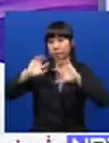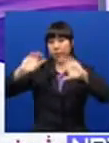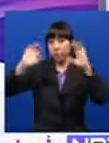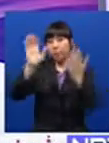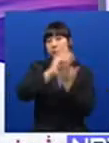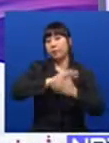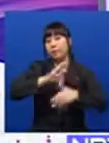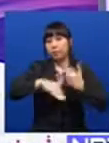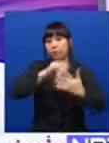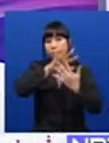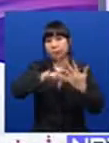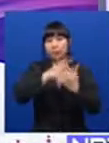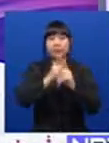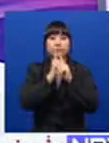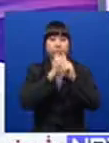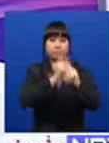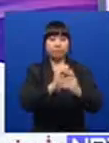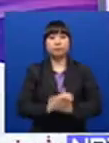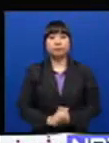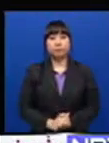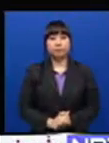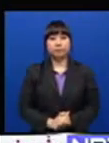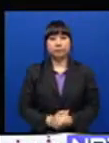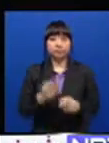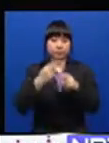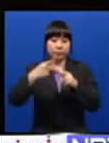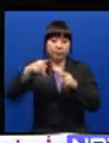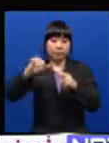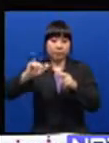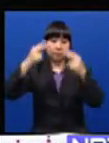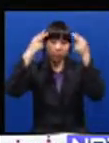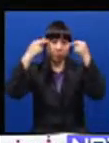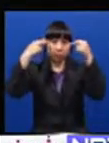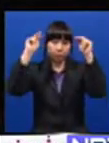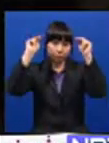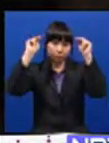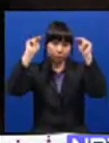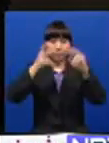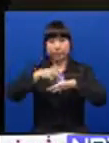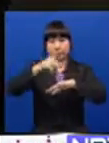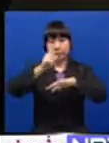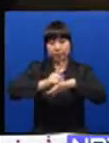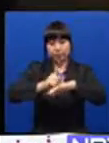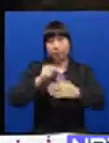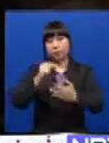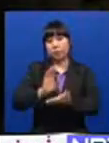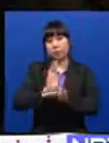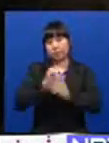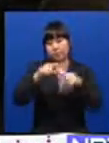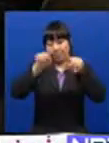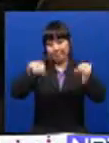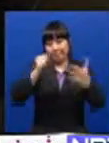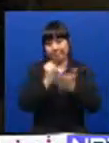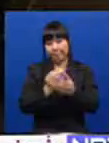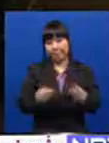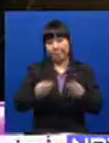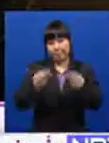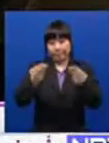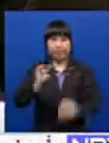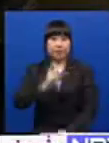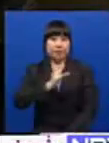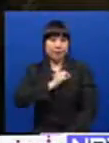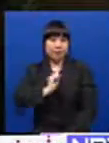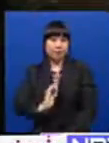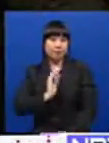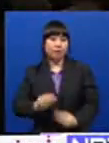ประเทศก้าวหน้าตามแผนที่กำหนดไว้ค่ะพลเอกประยุทธ์จันทร์โอชานายกรัฐมนตรีเป็นประธานในพิธีมอบเกียรติบัตรและเข็มเชือชู